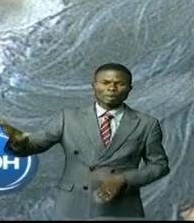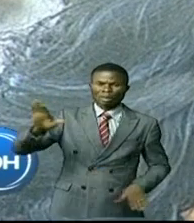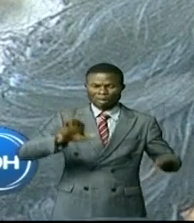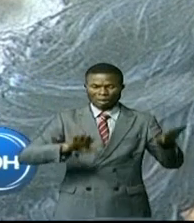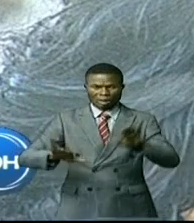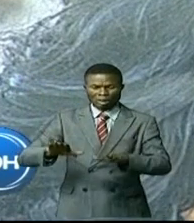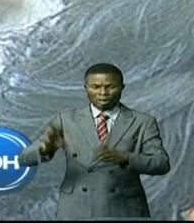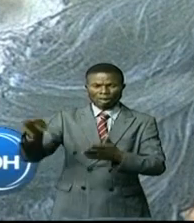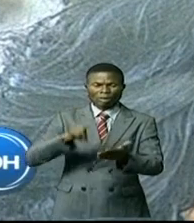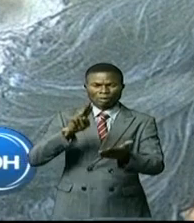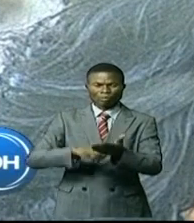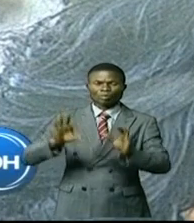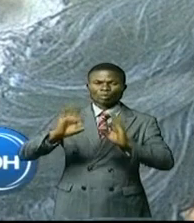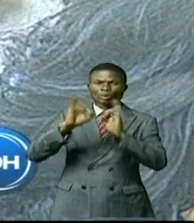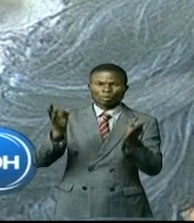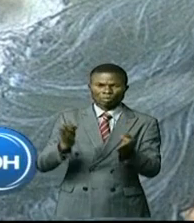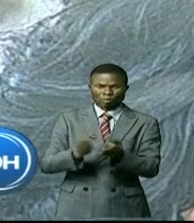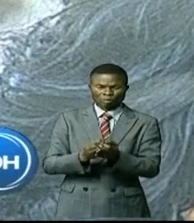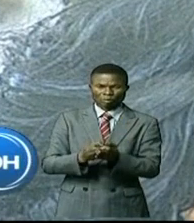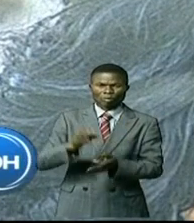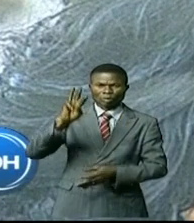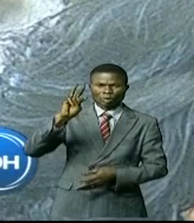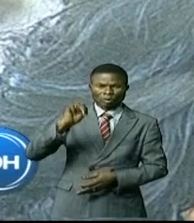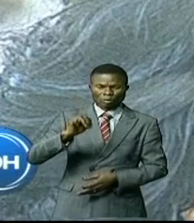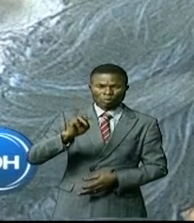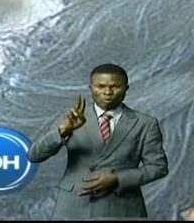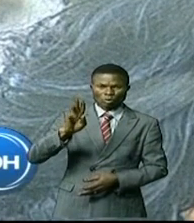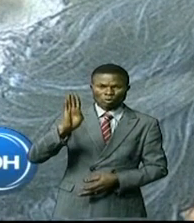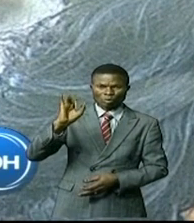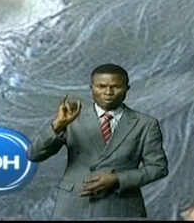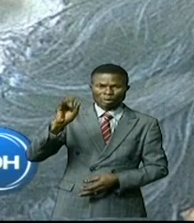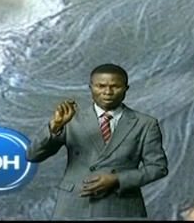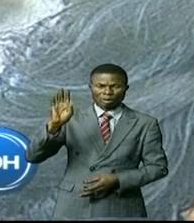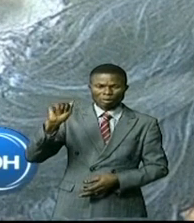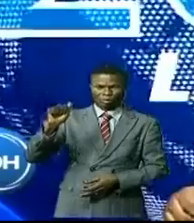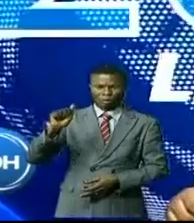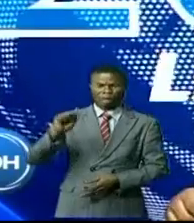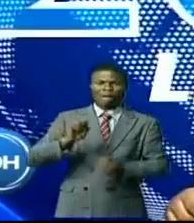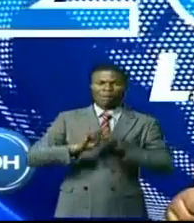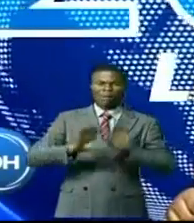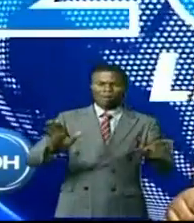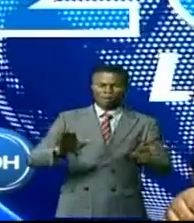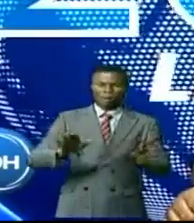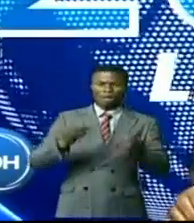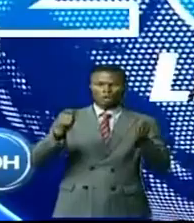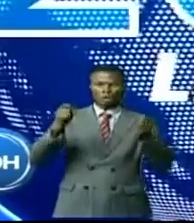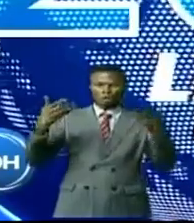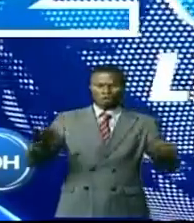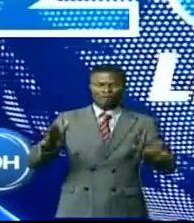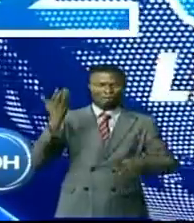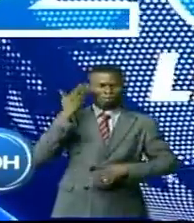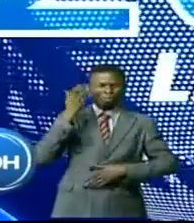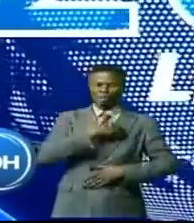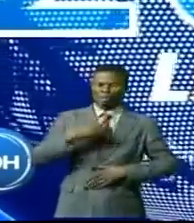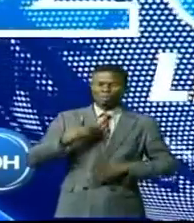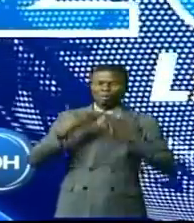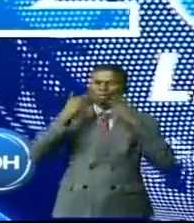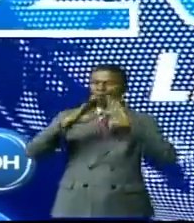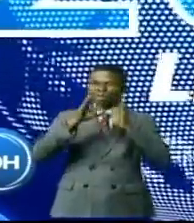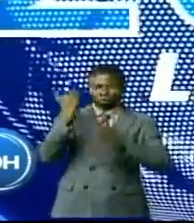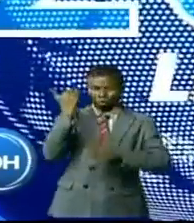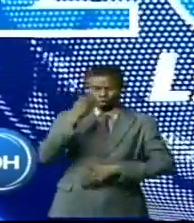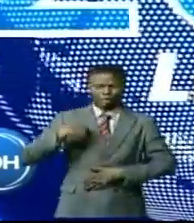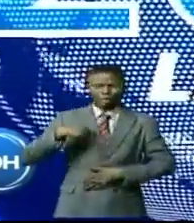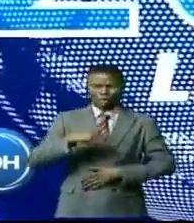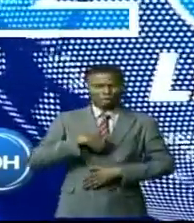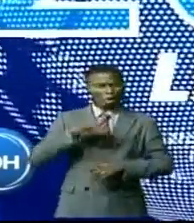C'est signé la famille Moubibia et Mafuta. Fin de ce journal, madame, messieurs, merci de l'avoir suivi. Vous